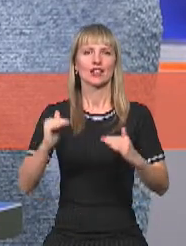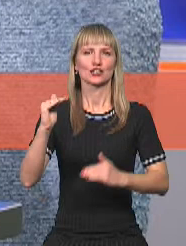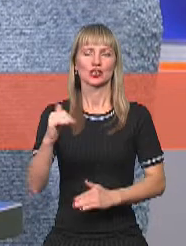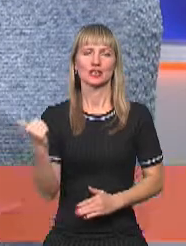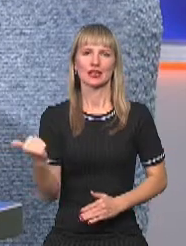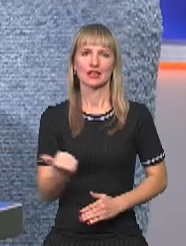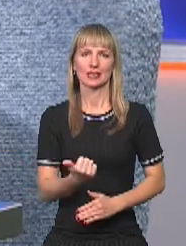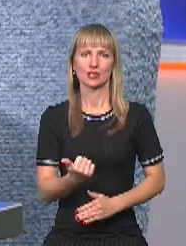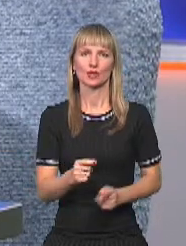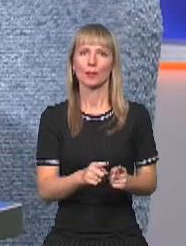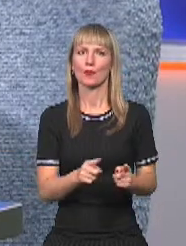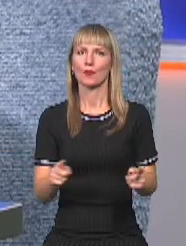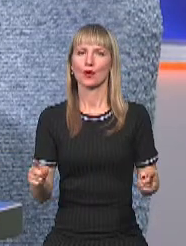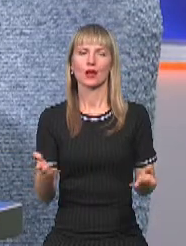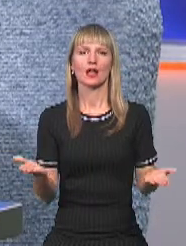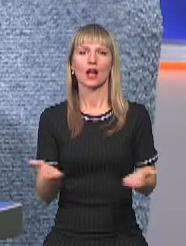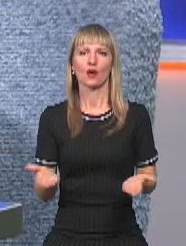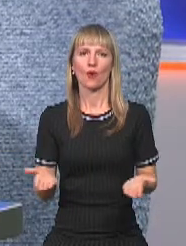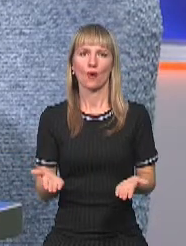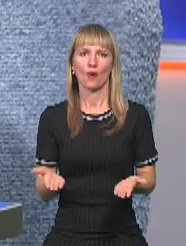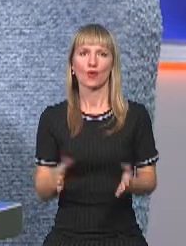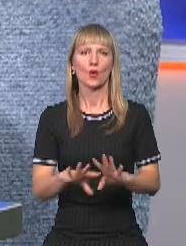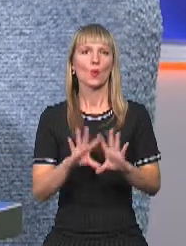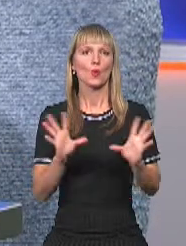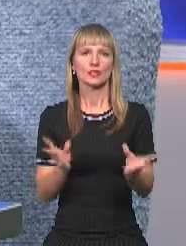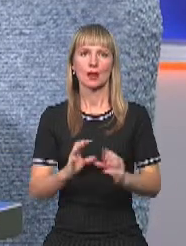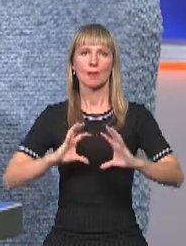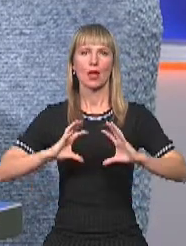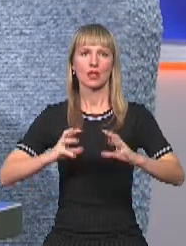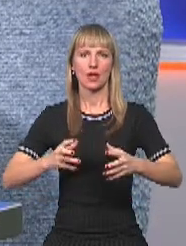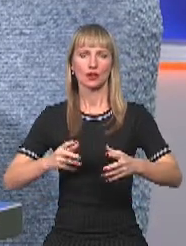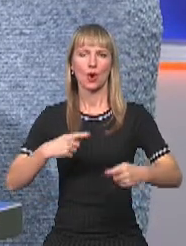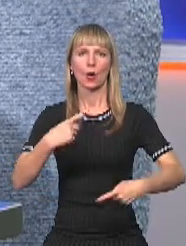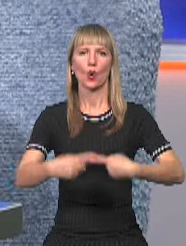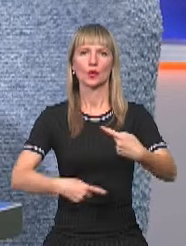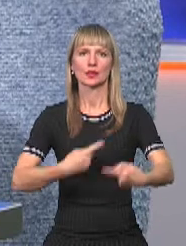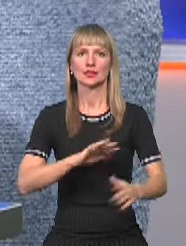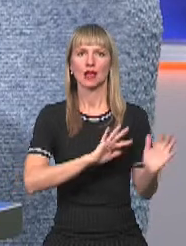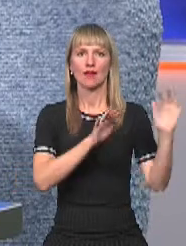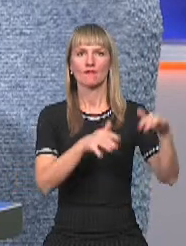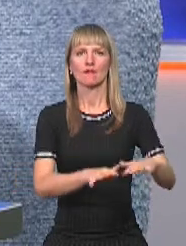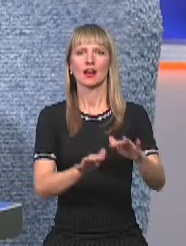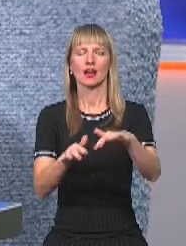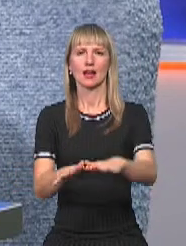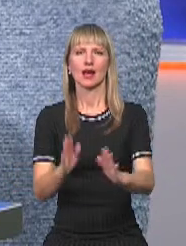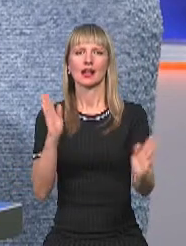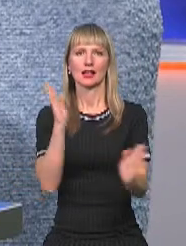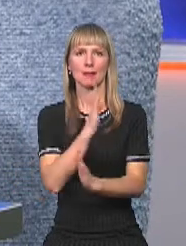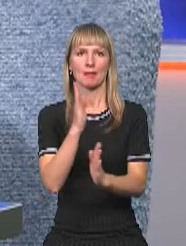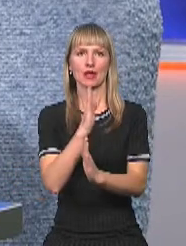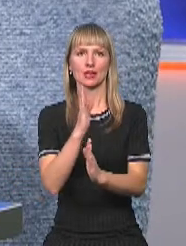тижня, протягом якого усією планетою котиться хвиля